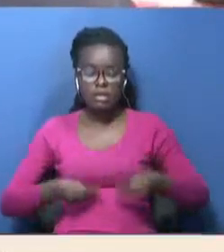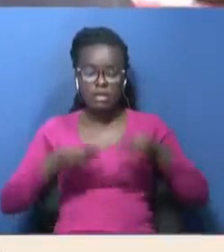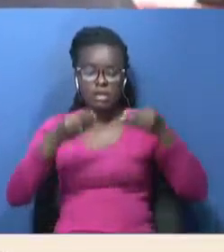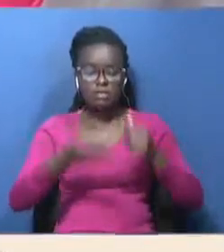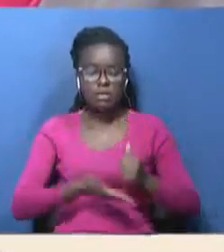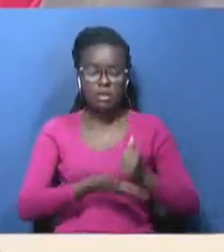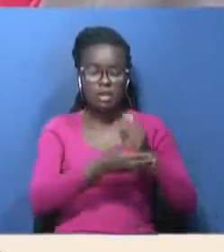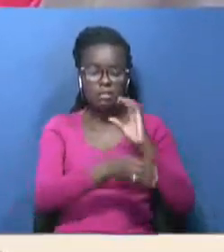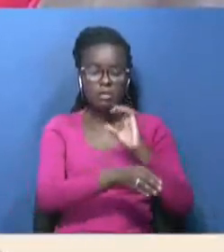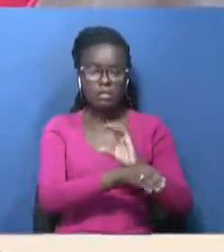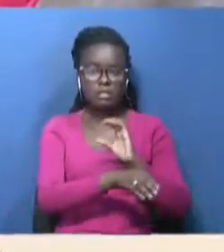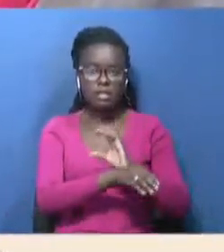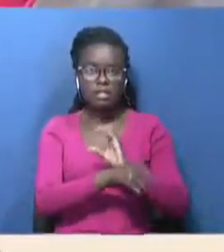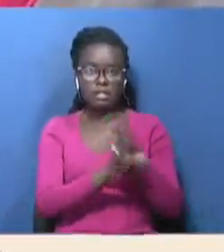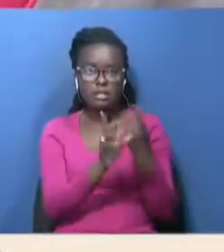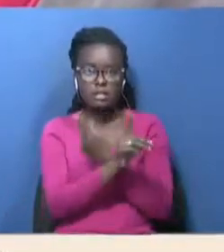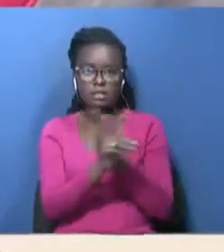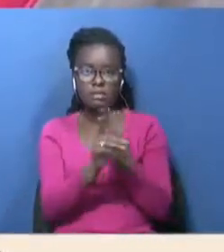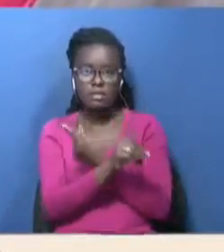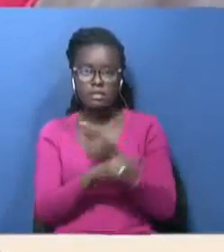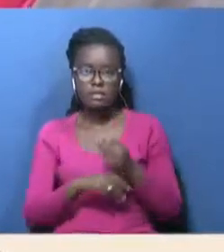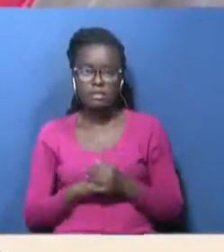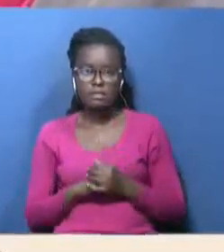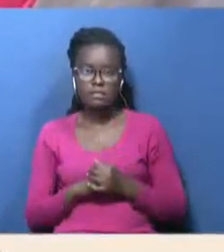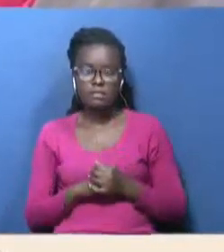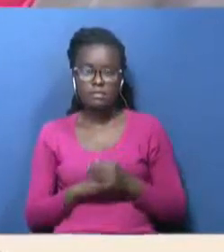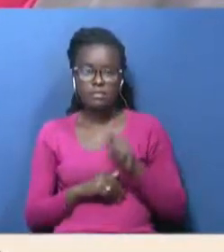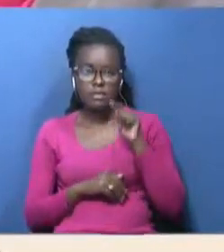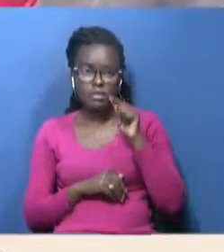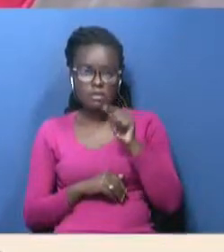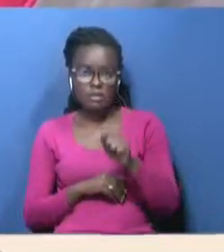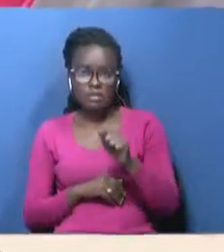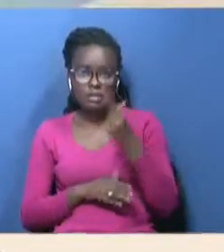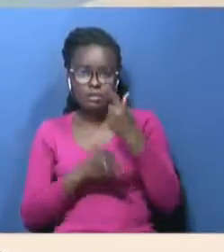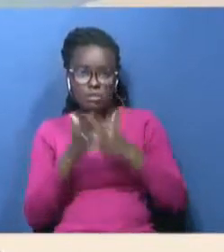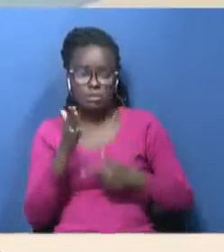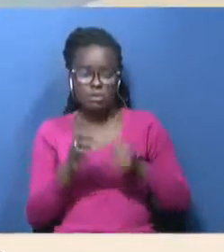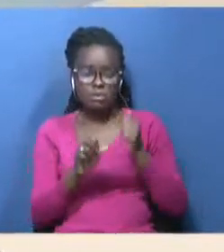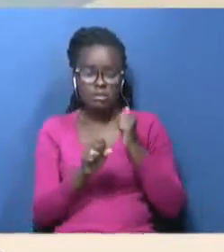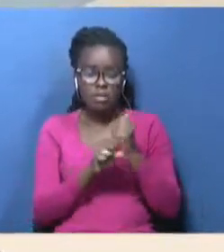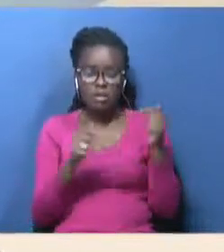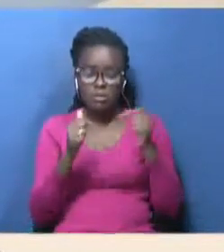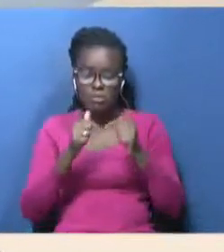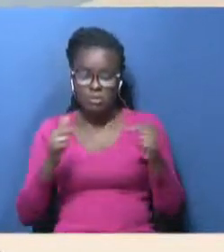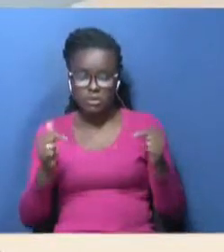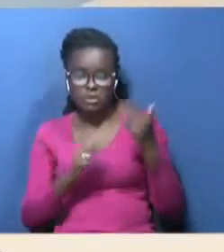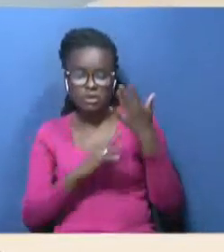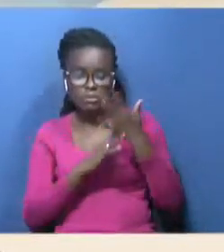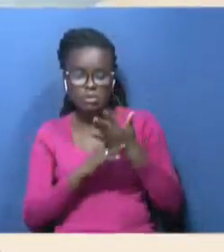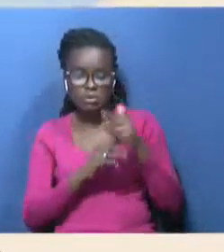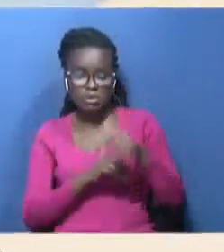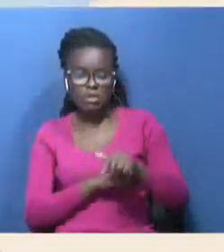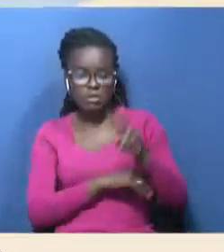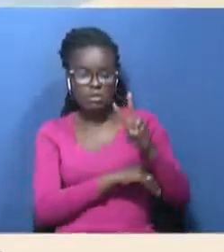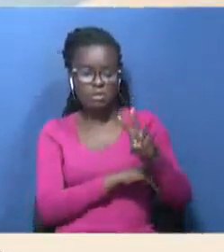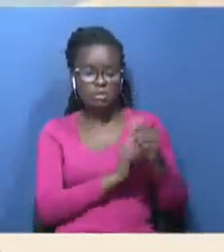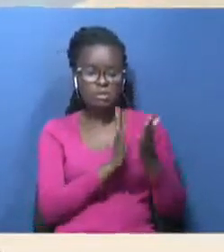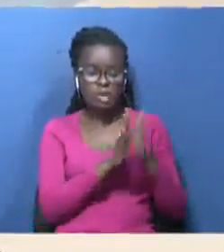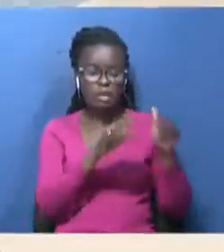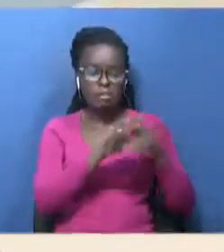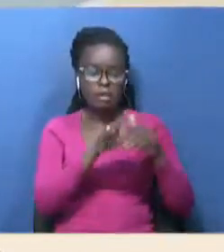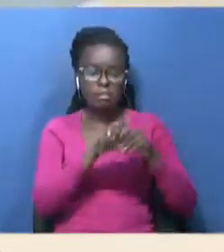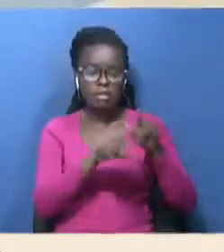ũteithio thĩinĩ wa makanitha matiganĩte. Ũyũ arĩ ũmwe wa marĩa mombĩte mũng'ethanĩro gatagatĩ ka aya erĩ na arũmĩrĩri